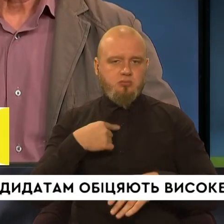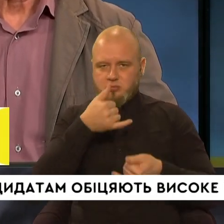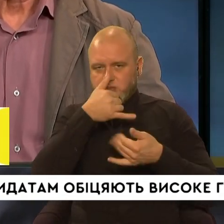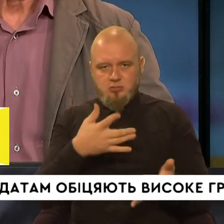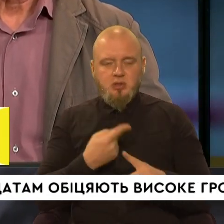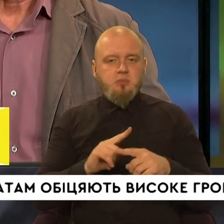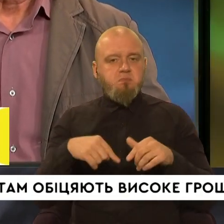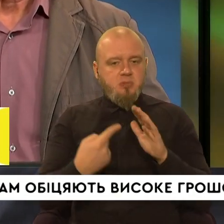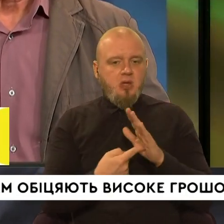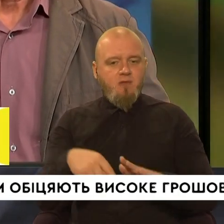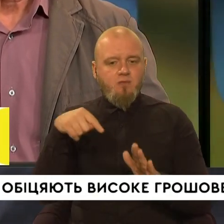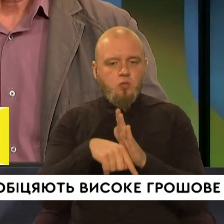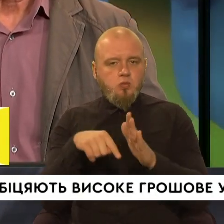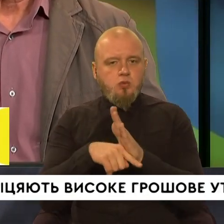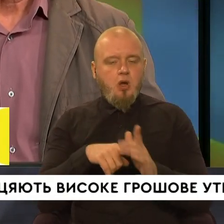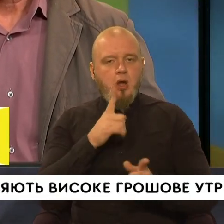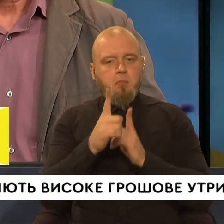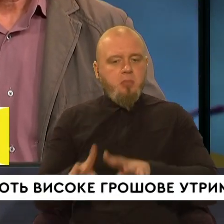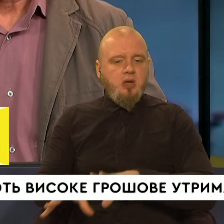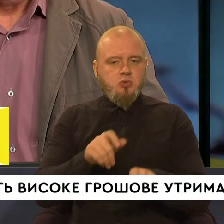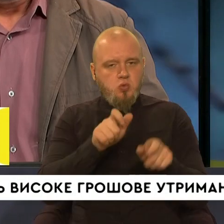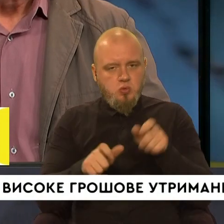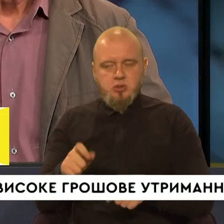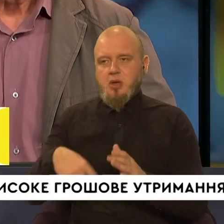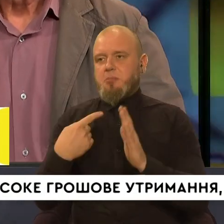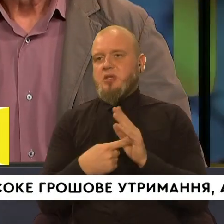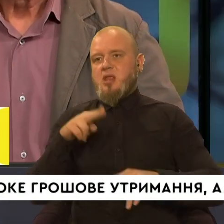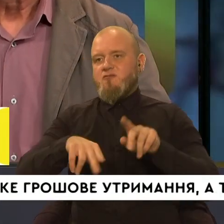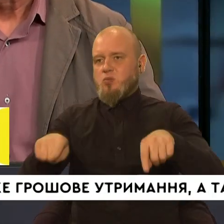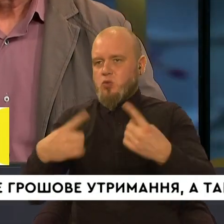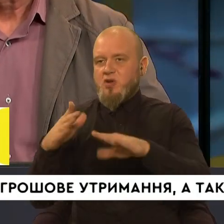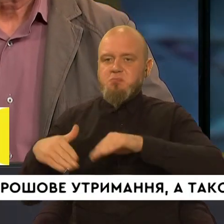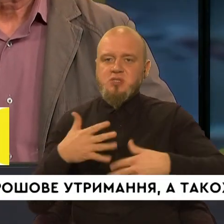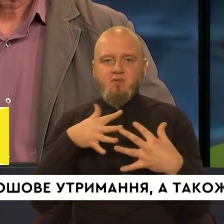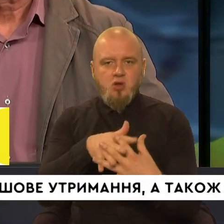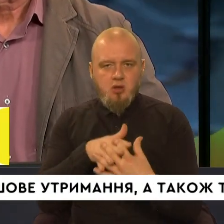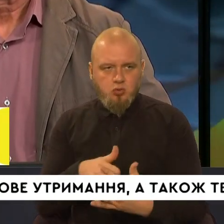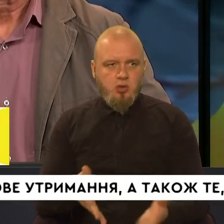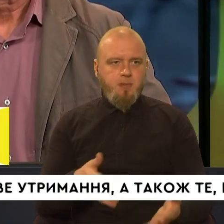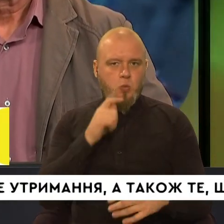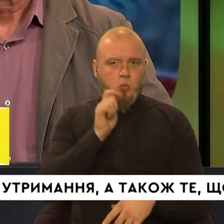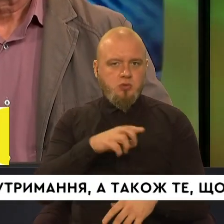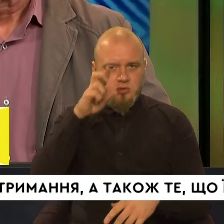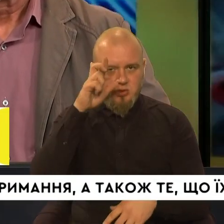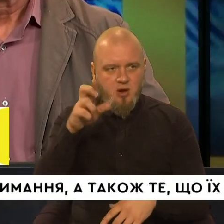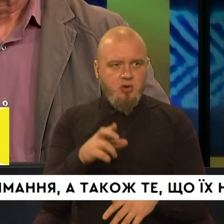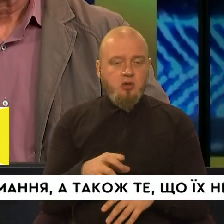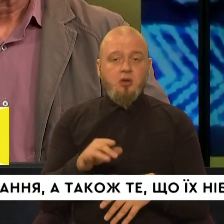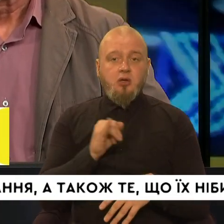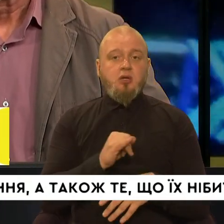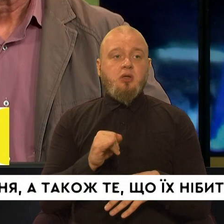Це питання внутрішньопереміщених осіб, питання відбудови післявоєнної української держави,